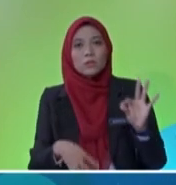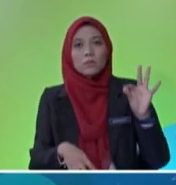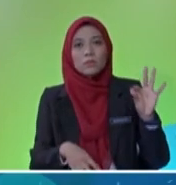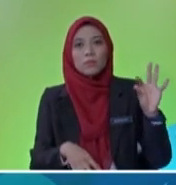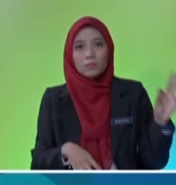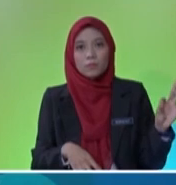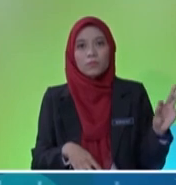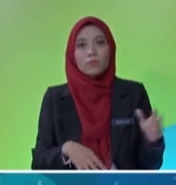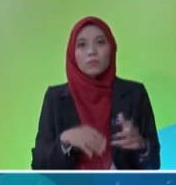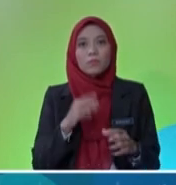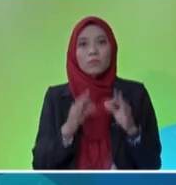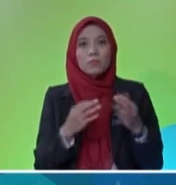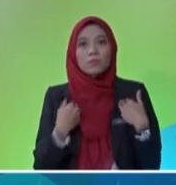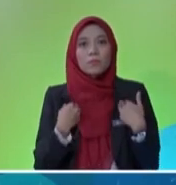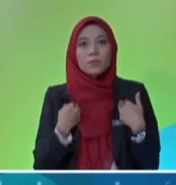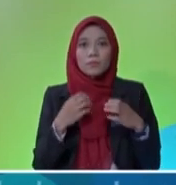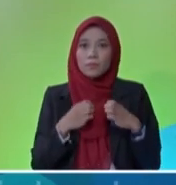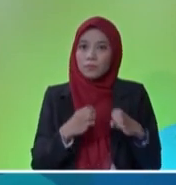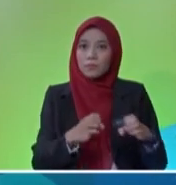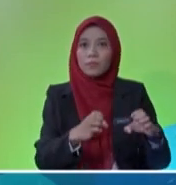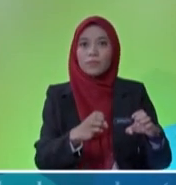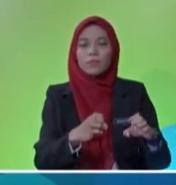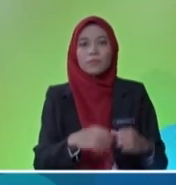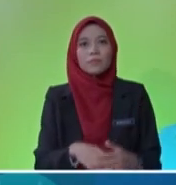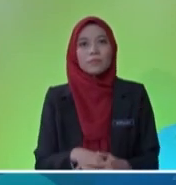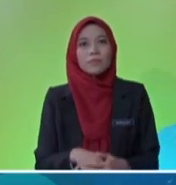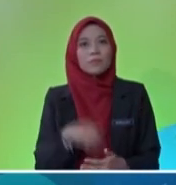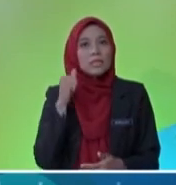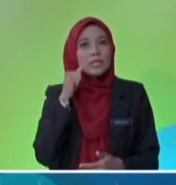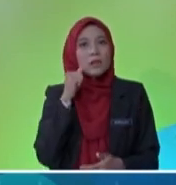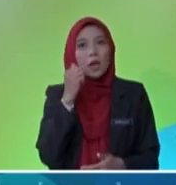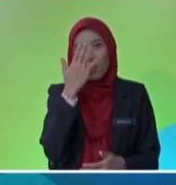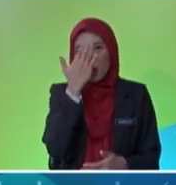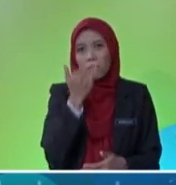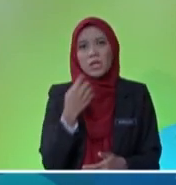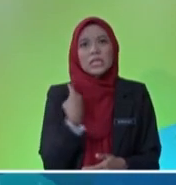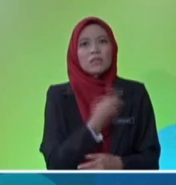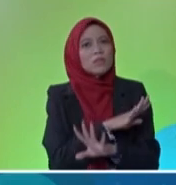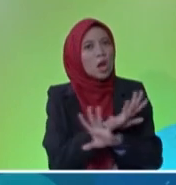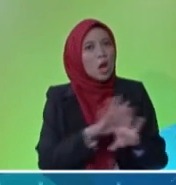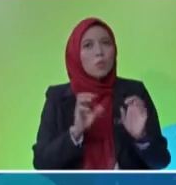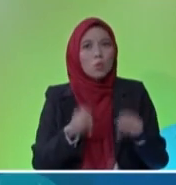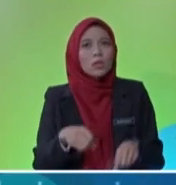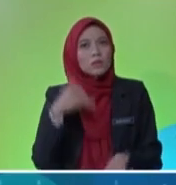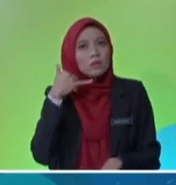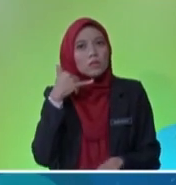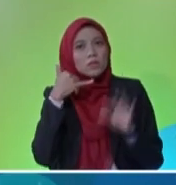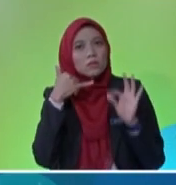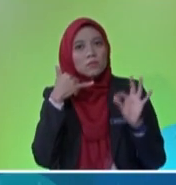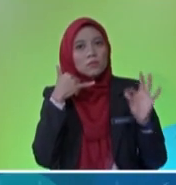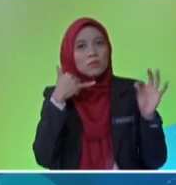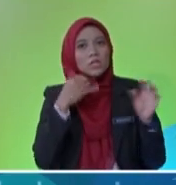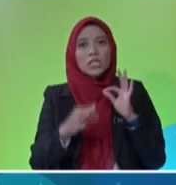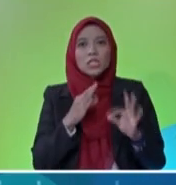dikasih masseng Alisha kenapa kita tidak boleh menghubungi Nomor 99 jika tiada